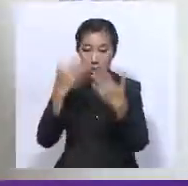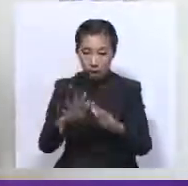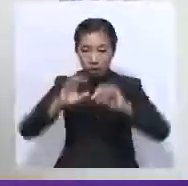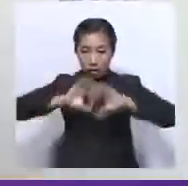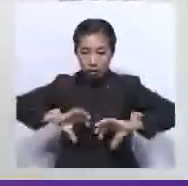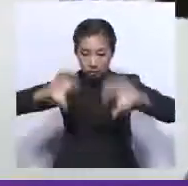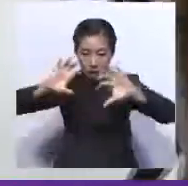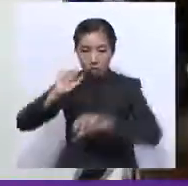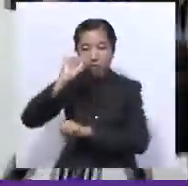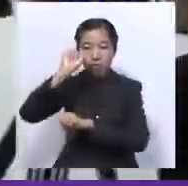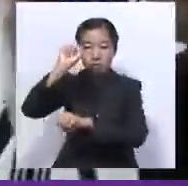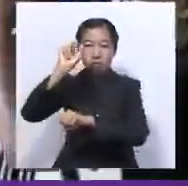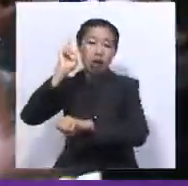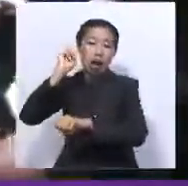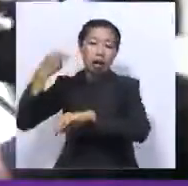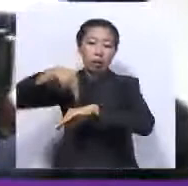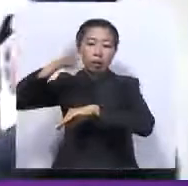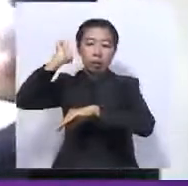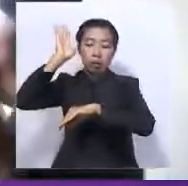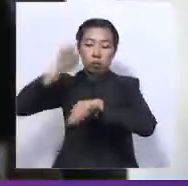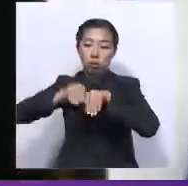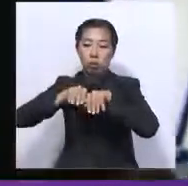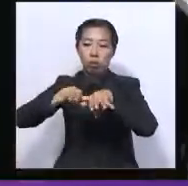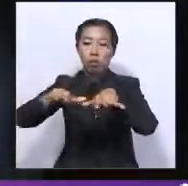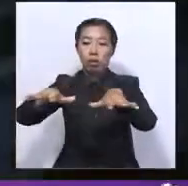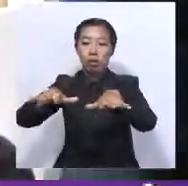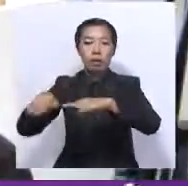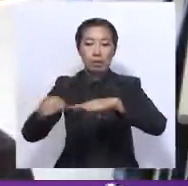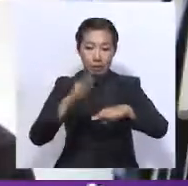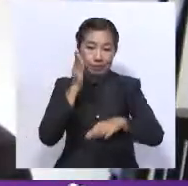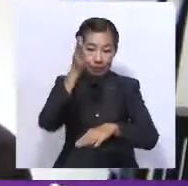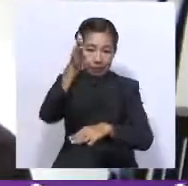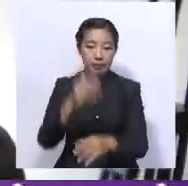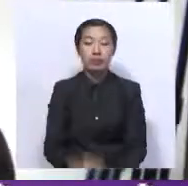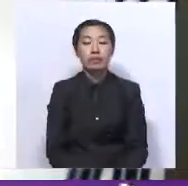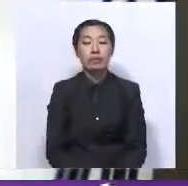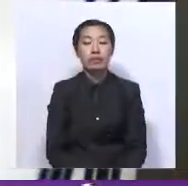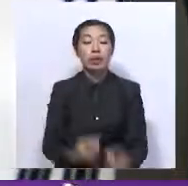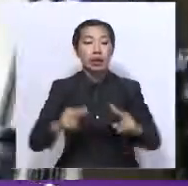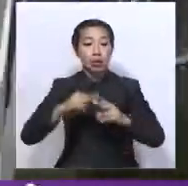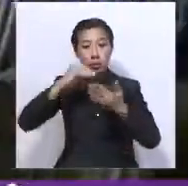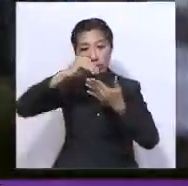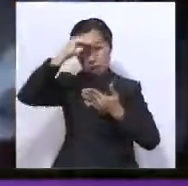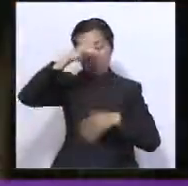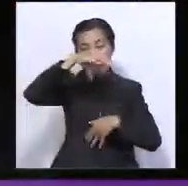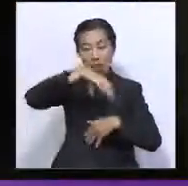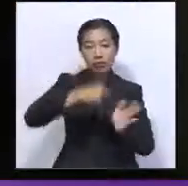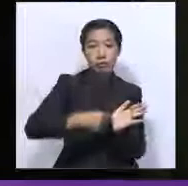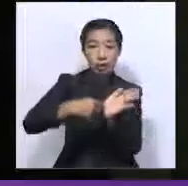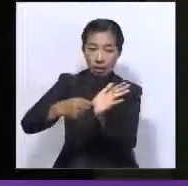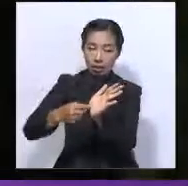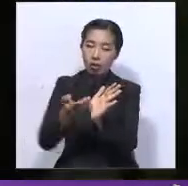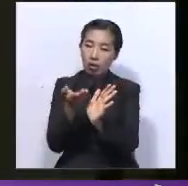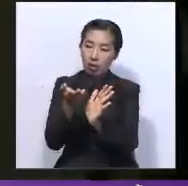าลจะมีการแถลงข่าวอย่างเป็นทางการให้ประชาชนได้รับทราบโดยพร้อมกันค่ะขณะที่กระทรวงศึกษาธิการจะมีการเสนออนุมัติ